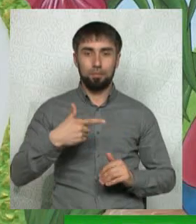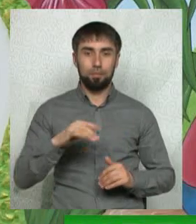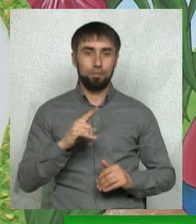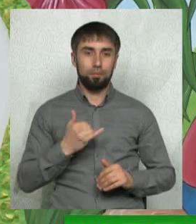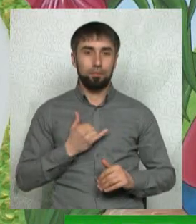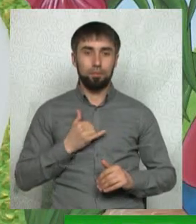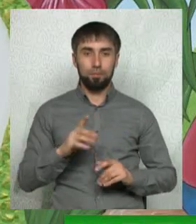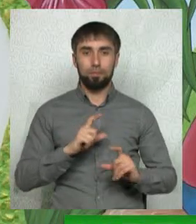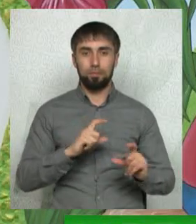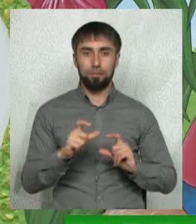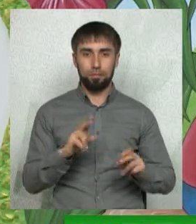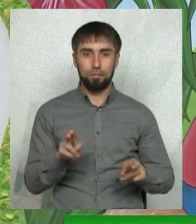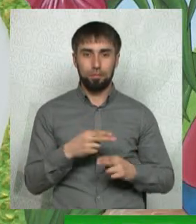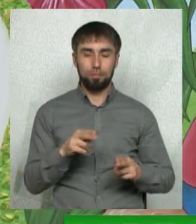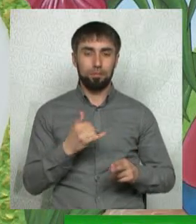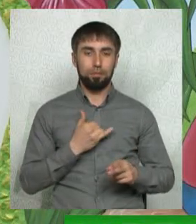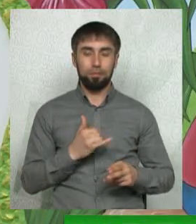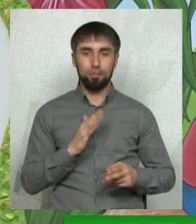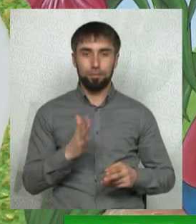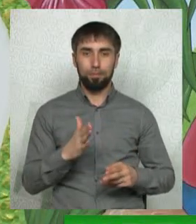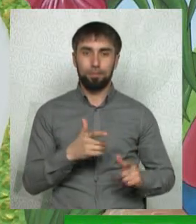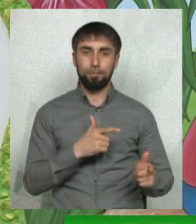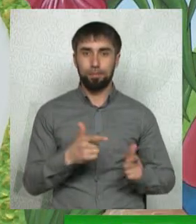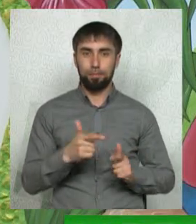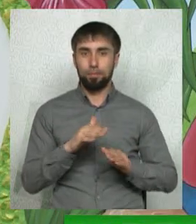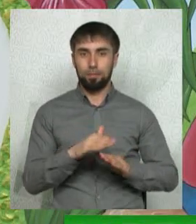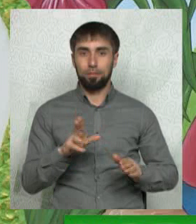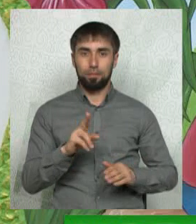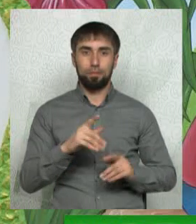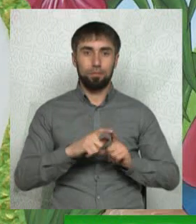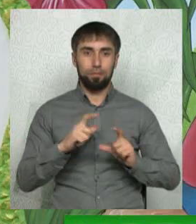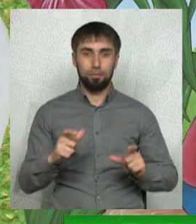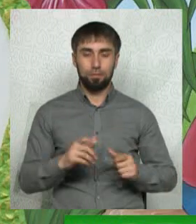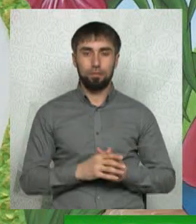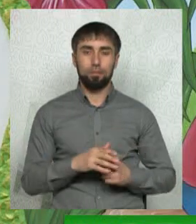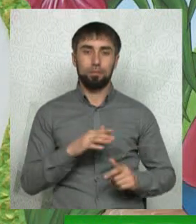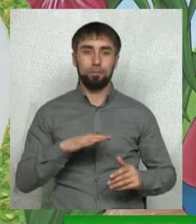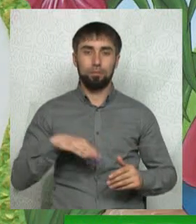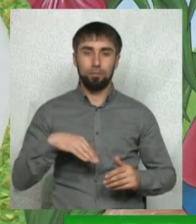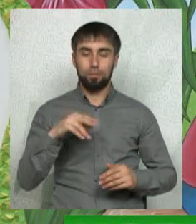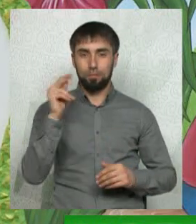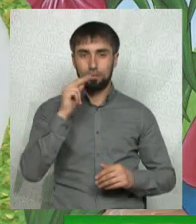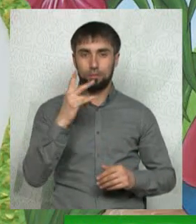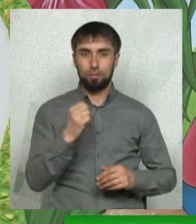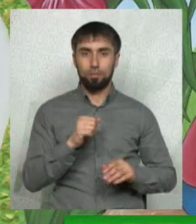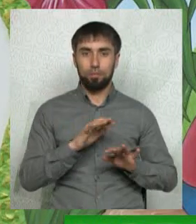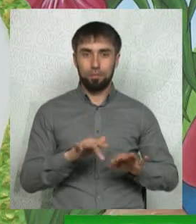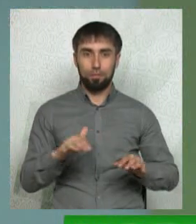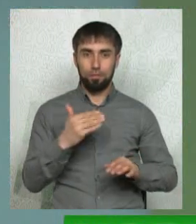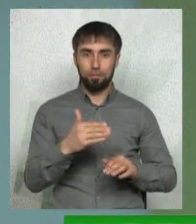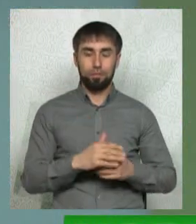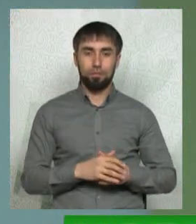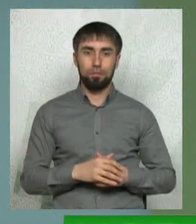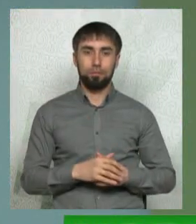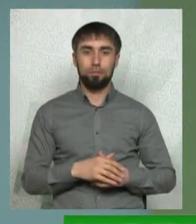и шахматный клуб, у нас будет подготовка детей к школе, потом обучение игре на фортепиано.